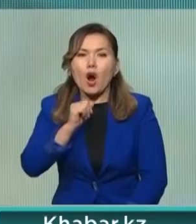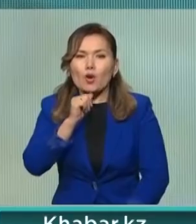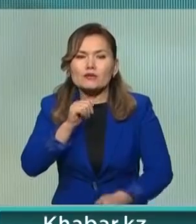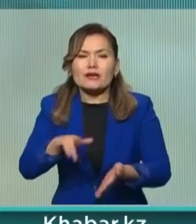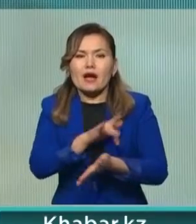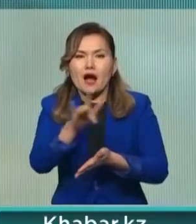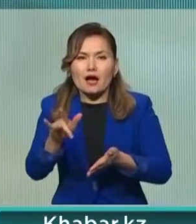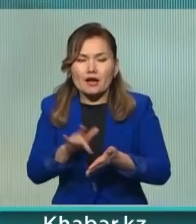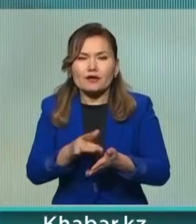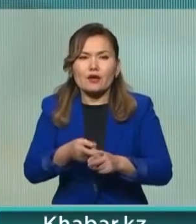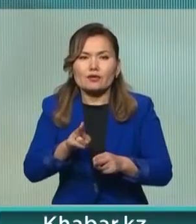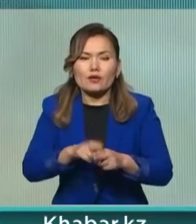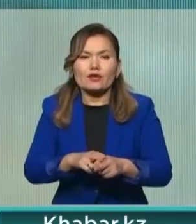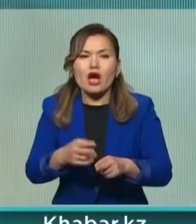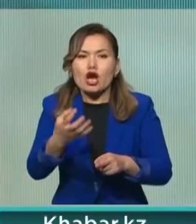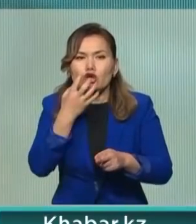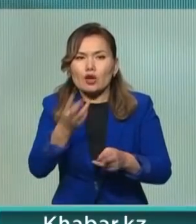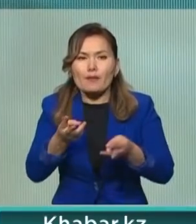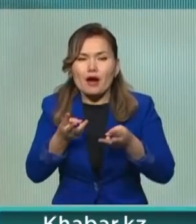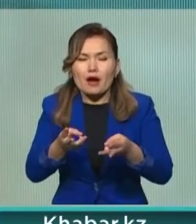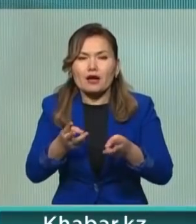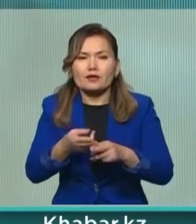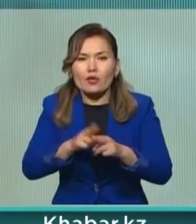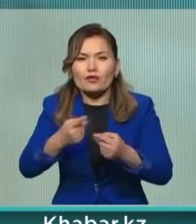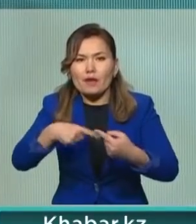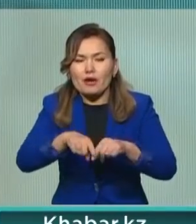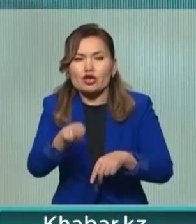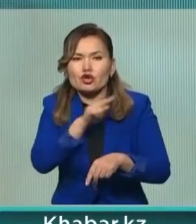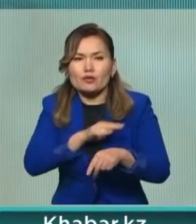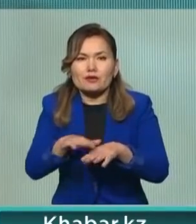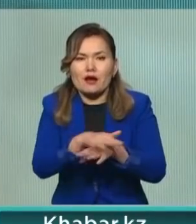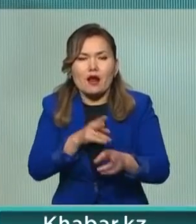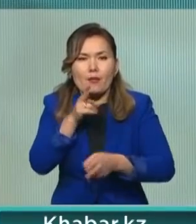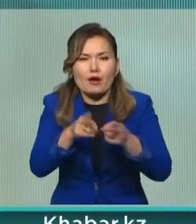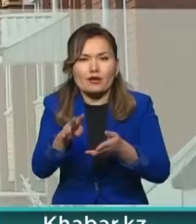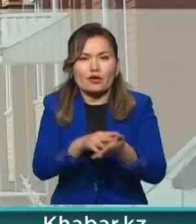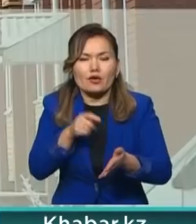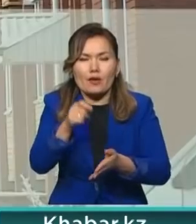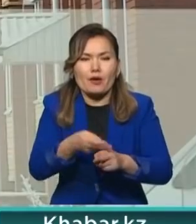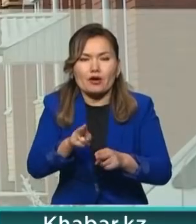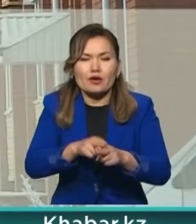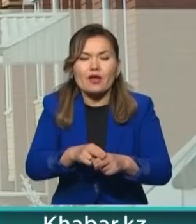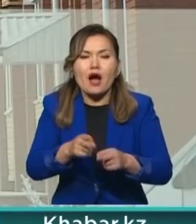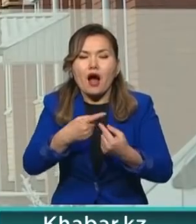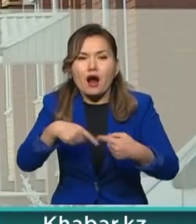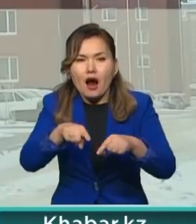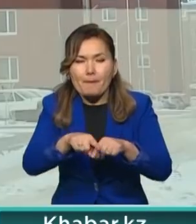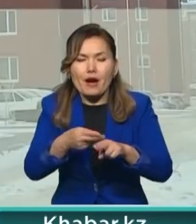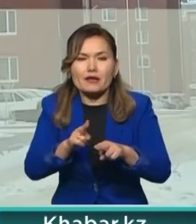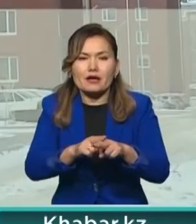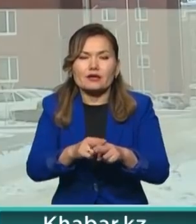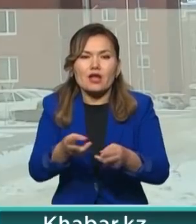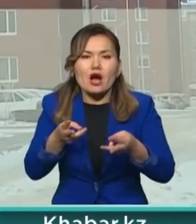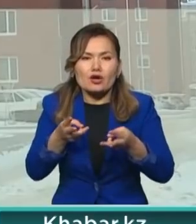Қостанайлықтар қалана жылумен қамтитын мекеменің жұмысына наразы. Айтуларынша компания қыс бойы тұтынған жылудың құнын